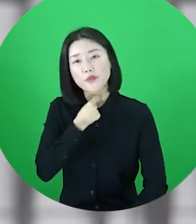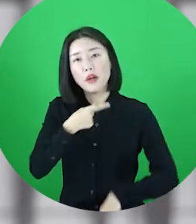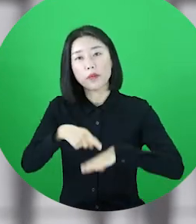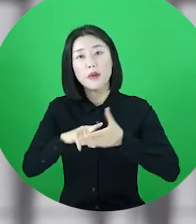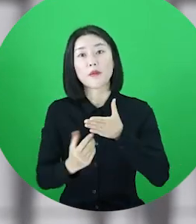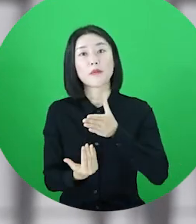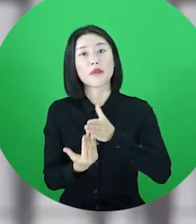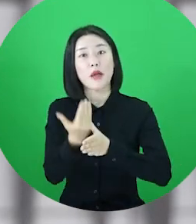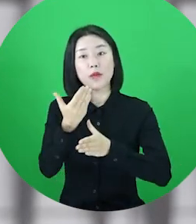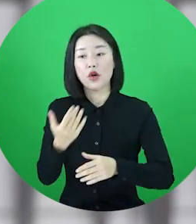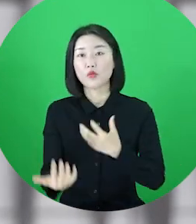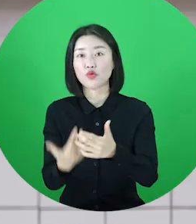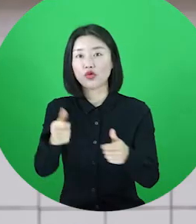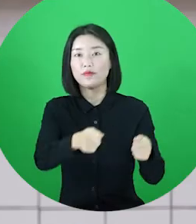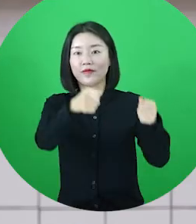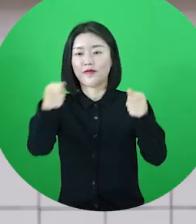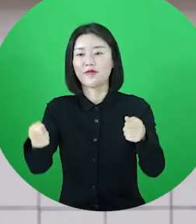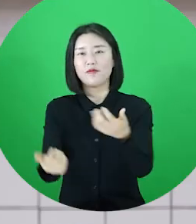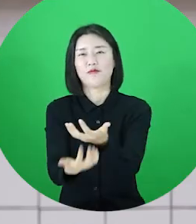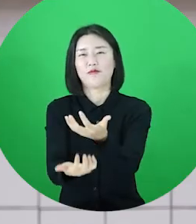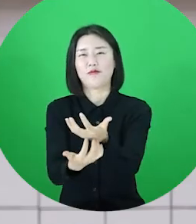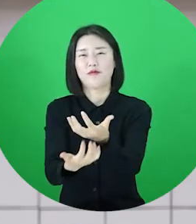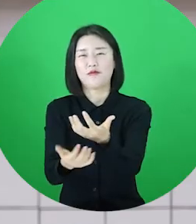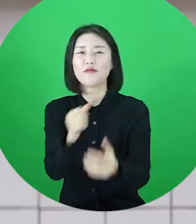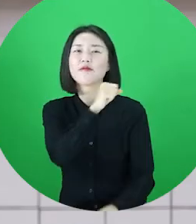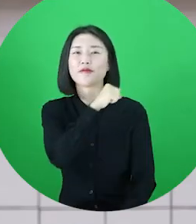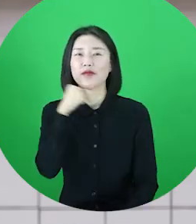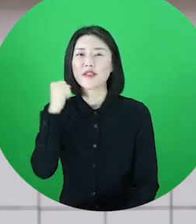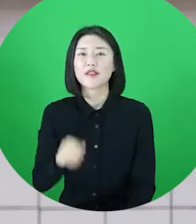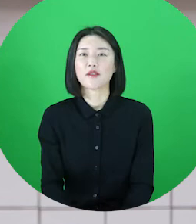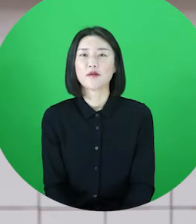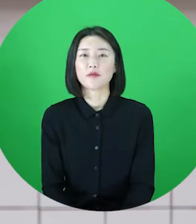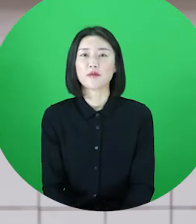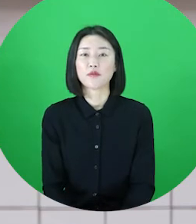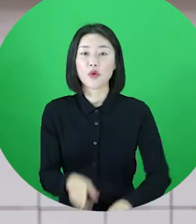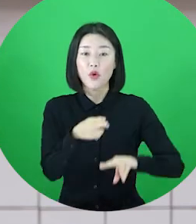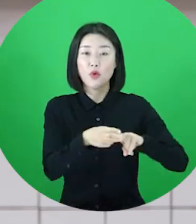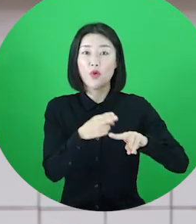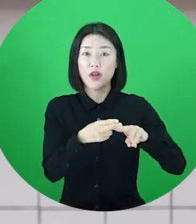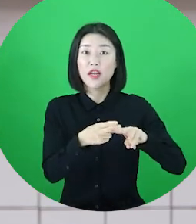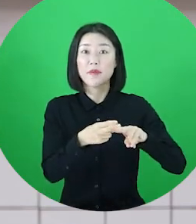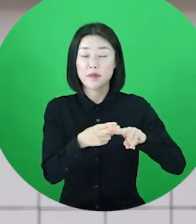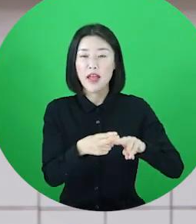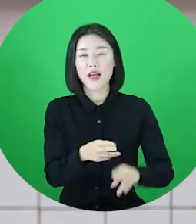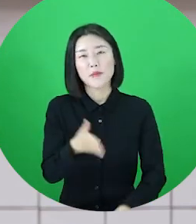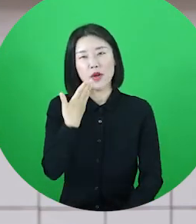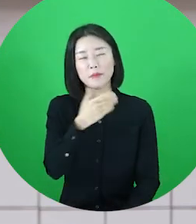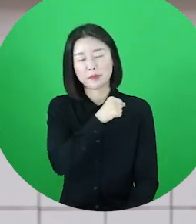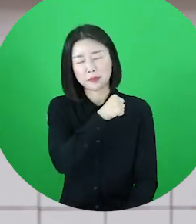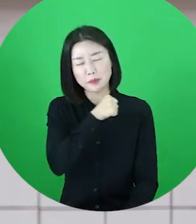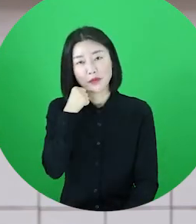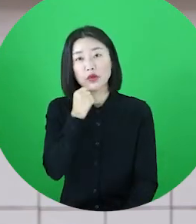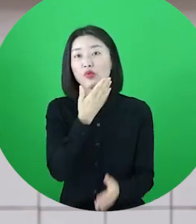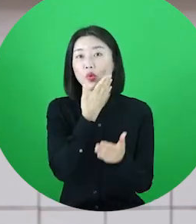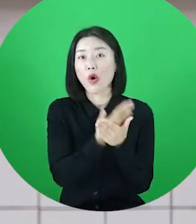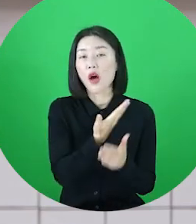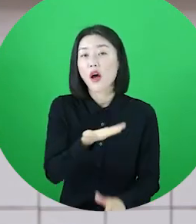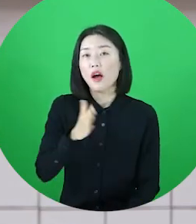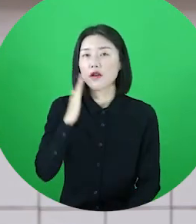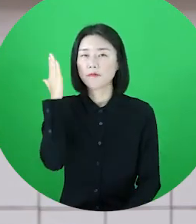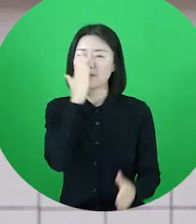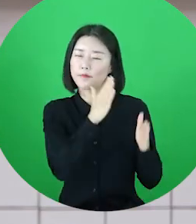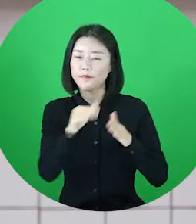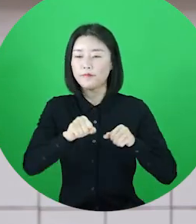먹어도 맛있답니다. 요리를 해서 맛있게 먹는 것도 중요하지만 정리하는 것도 정말